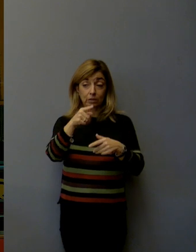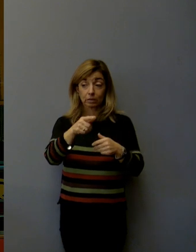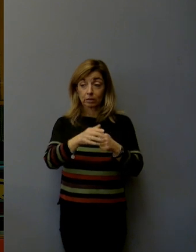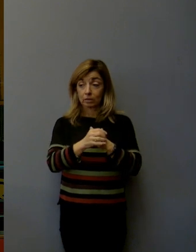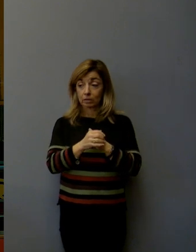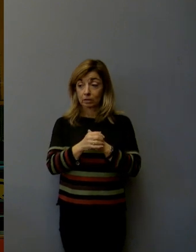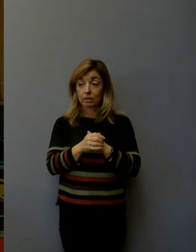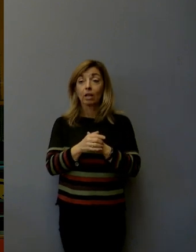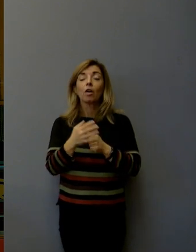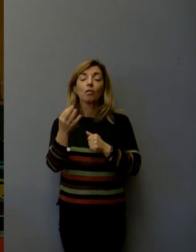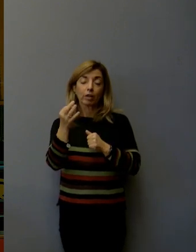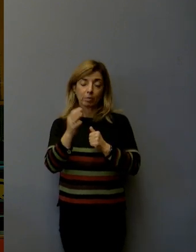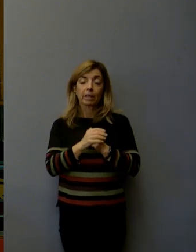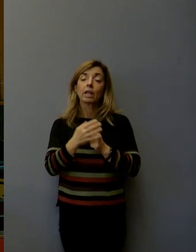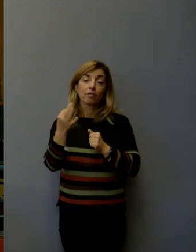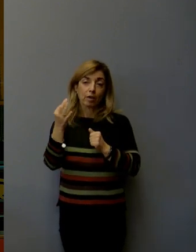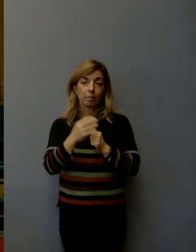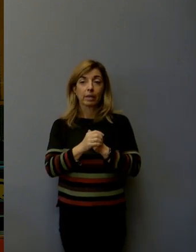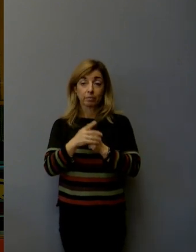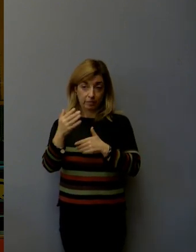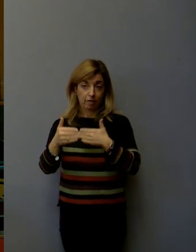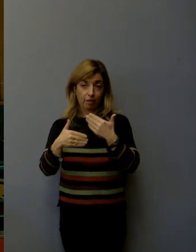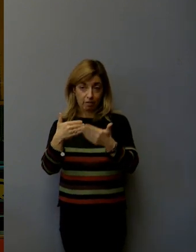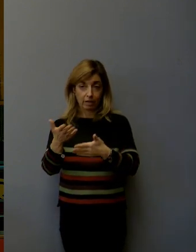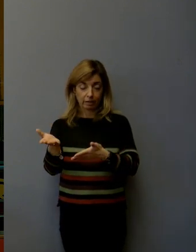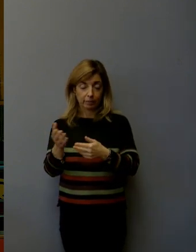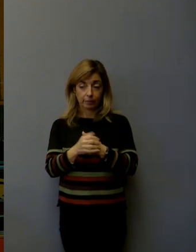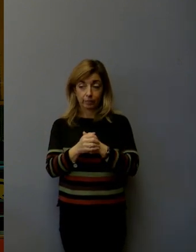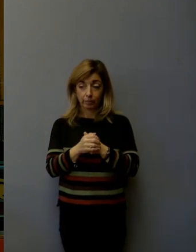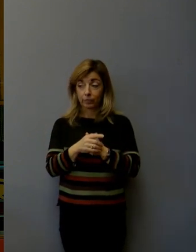Va bene Perfetto Vado avanti prego